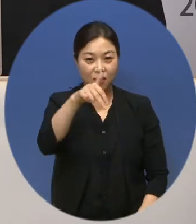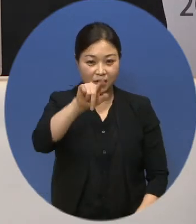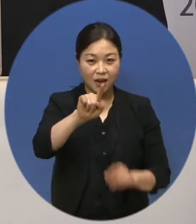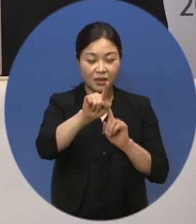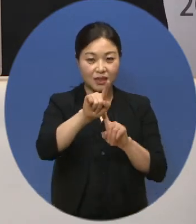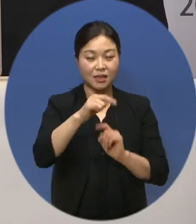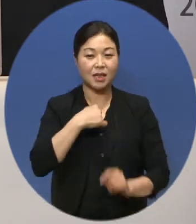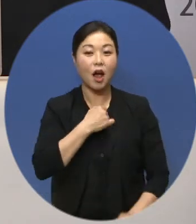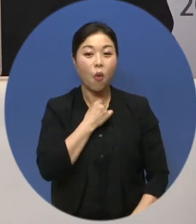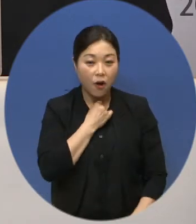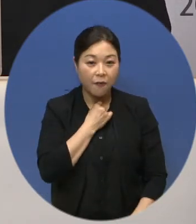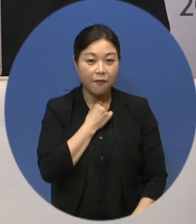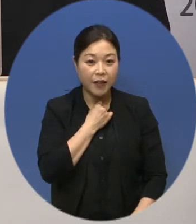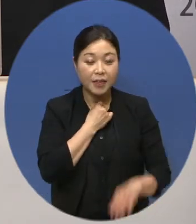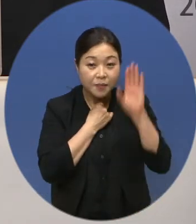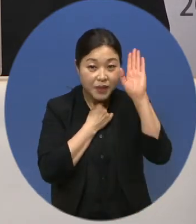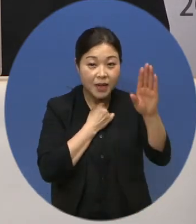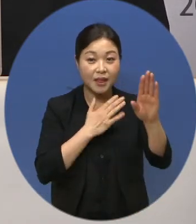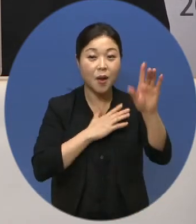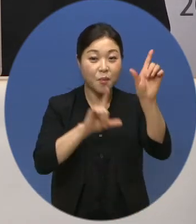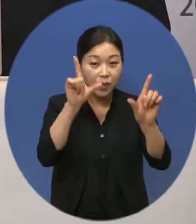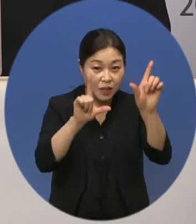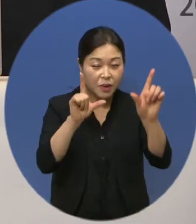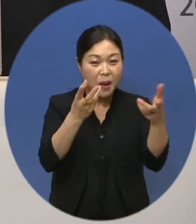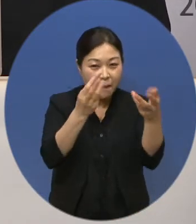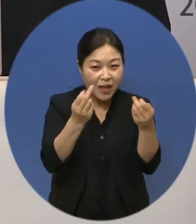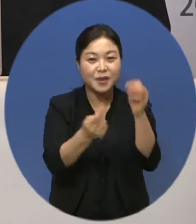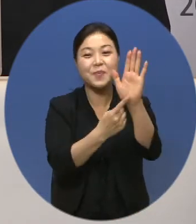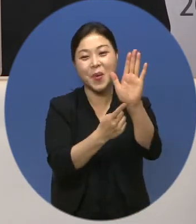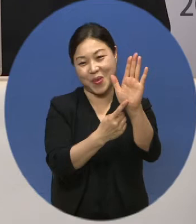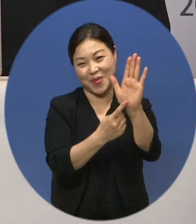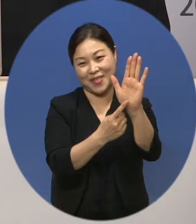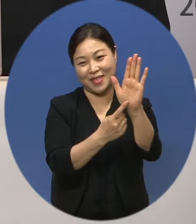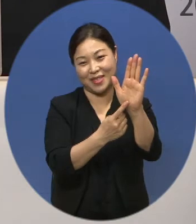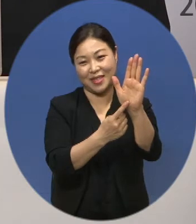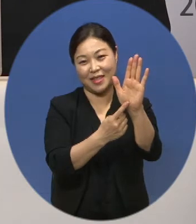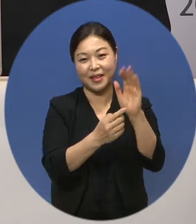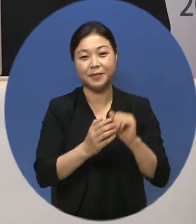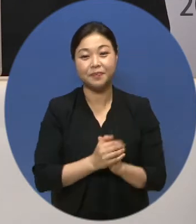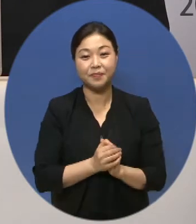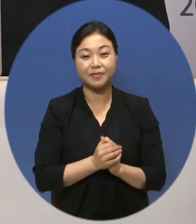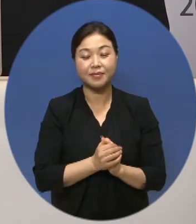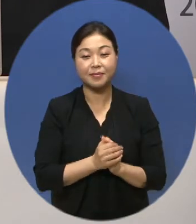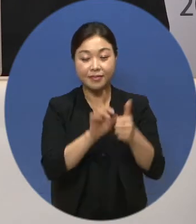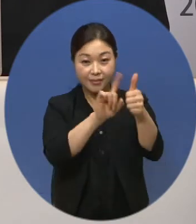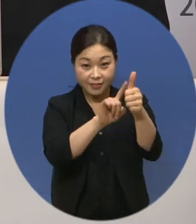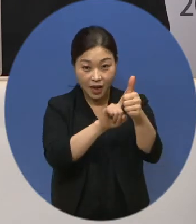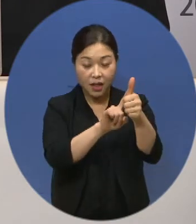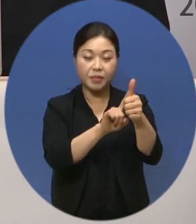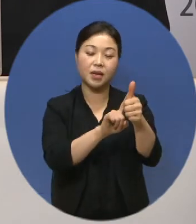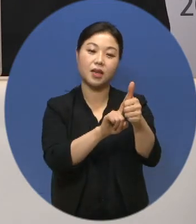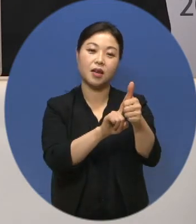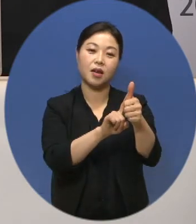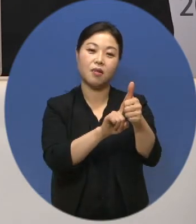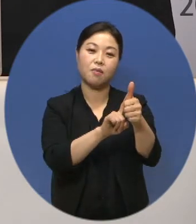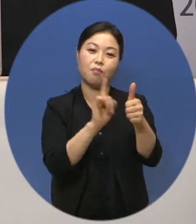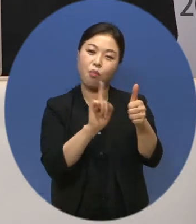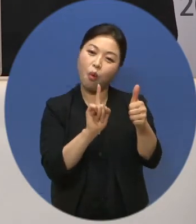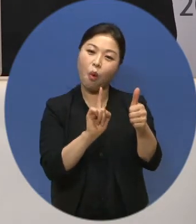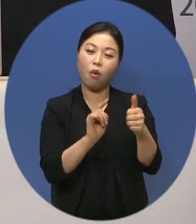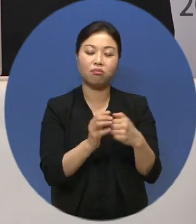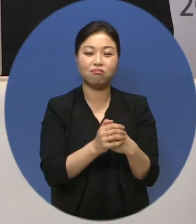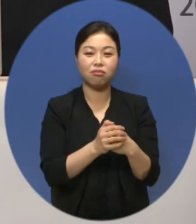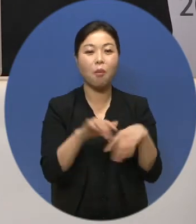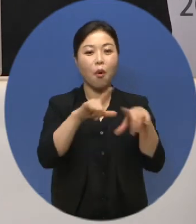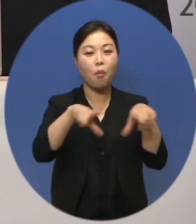바라고 있는 미래의 모습들을 많이 담고 있는 캐릭터예요. 그러니까 그 사람이 사실은 뭐 되게 별거 아닌